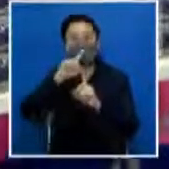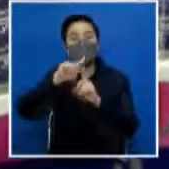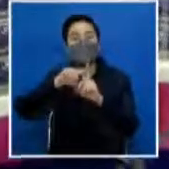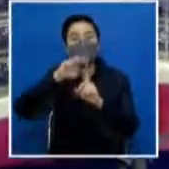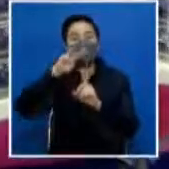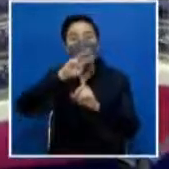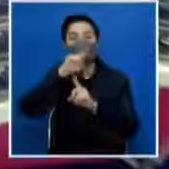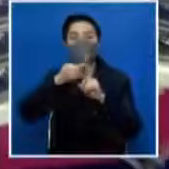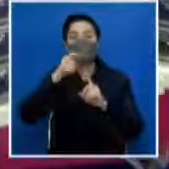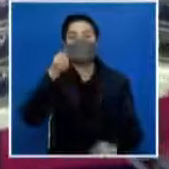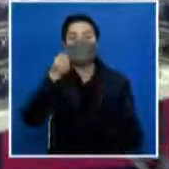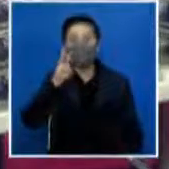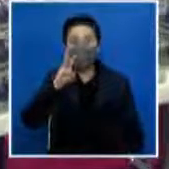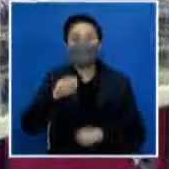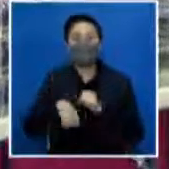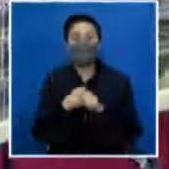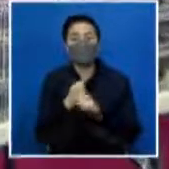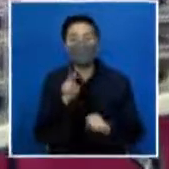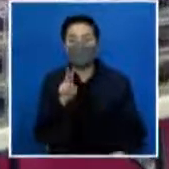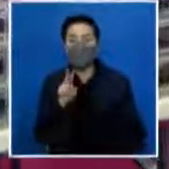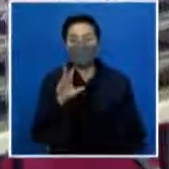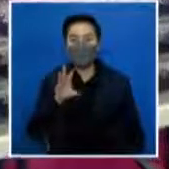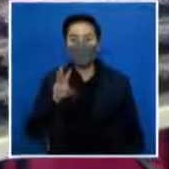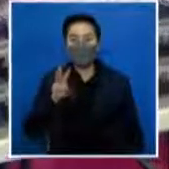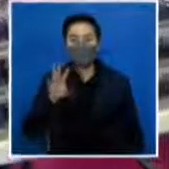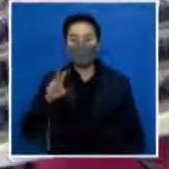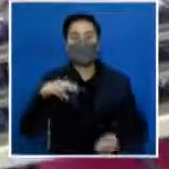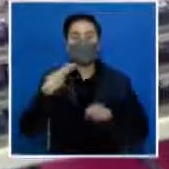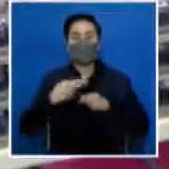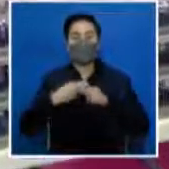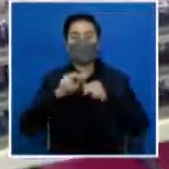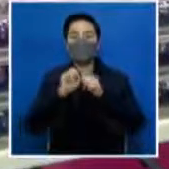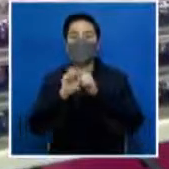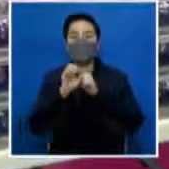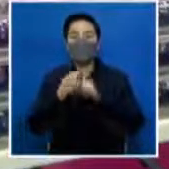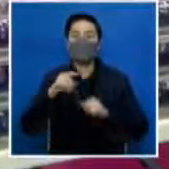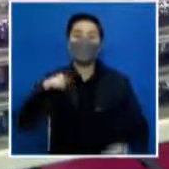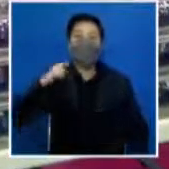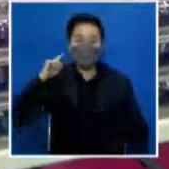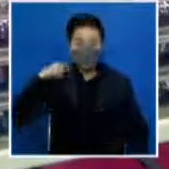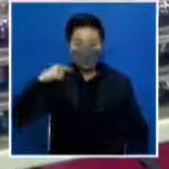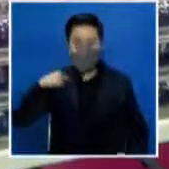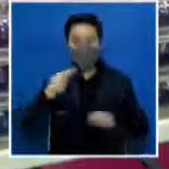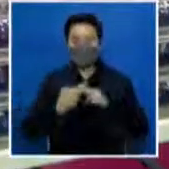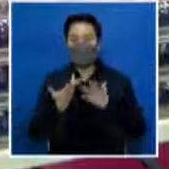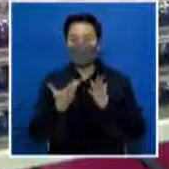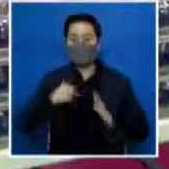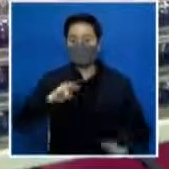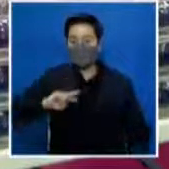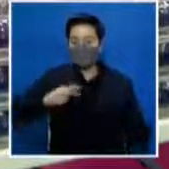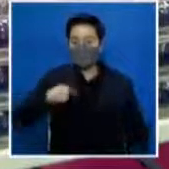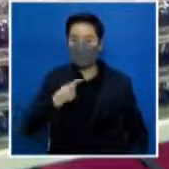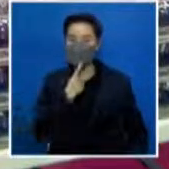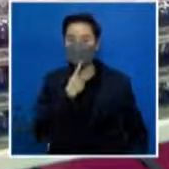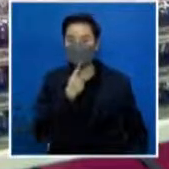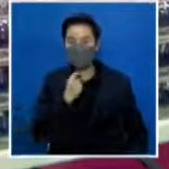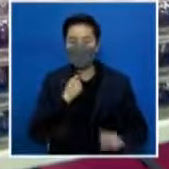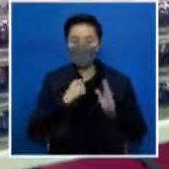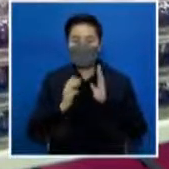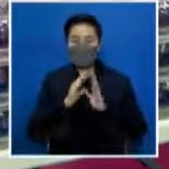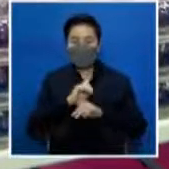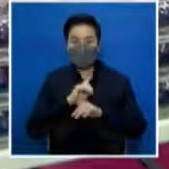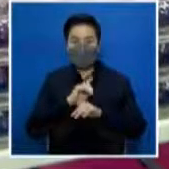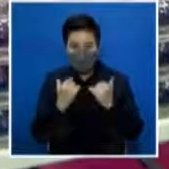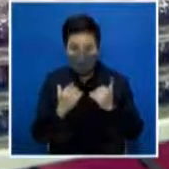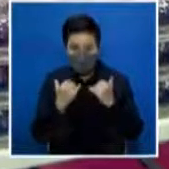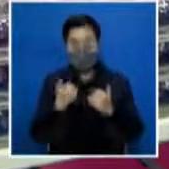น2564ค่ะวันนี้อยู่กับดิฉันกรองแก้วชัยกฤตและคุณคมคิดสรรชนะเกียรติล่ามภาษามือนะคะสามารถติด